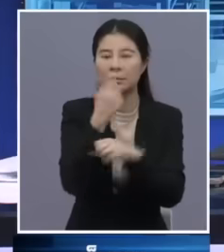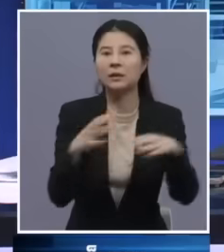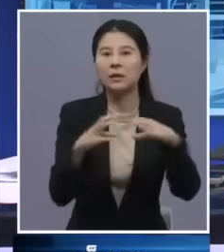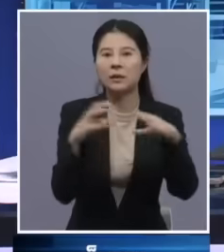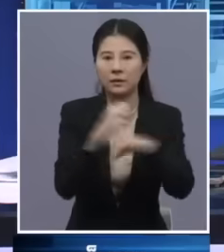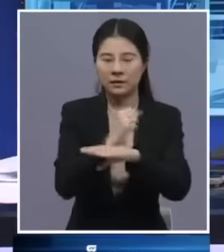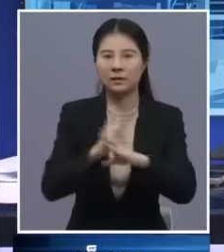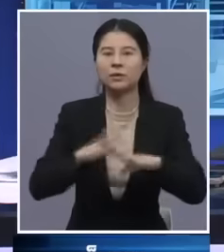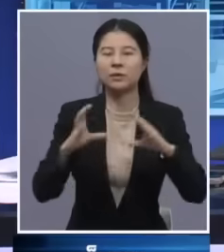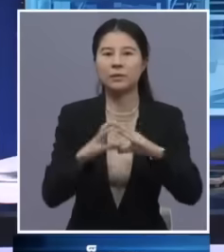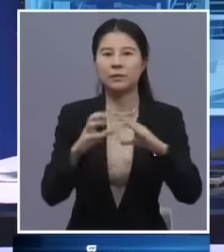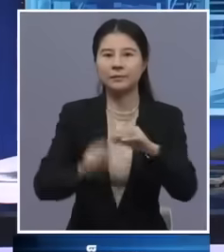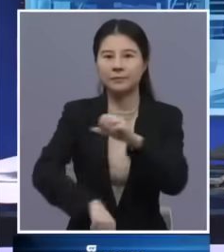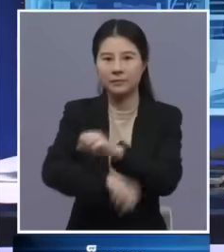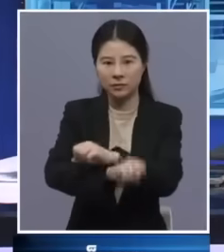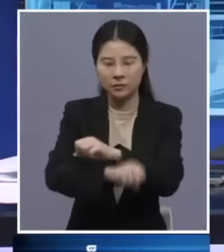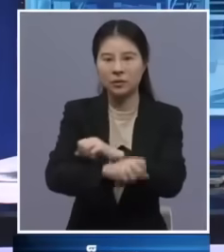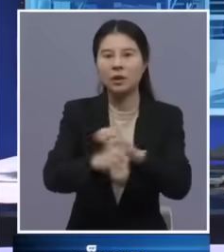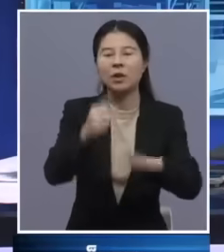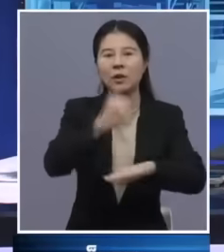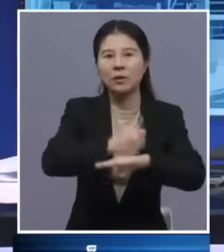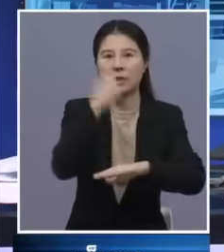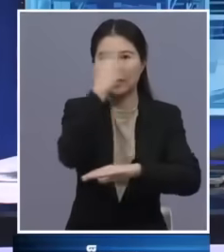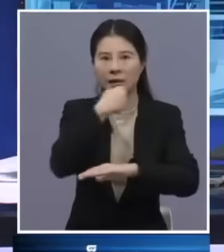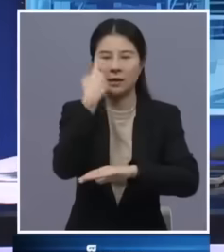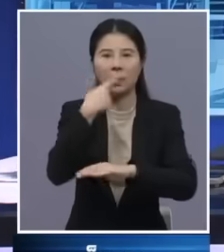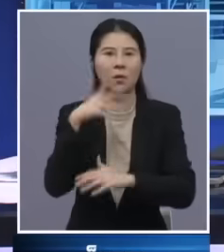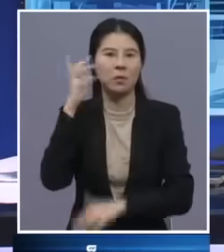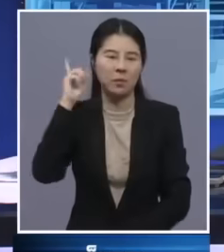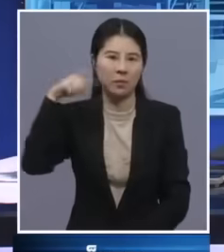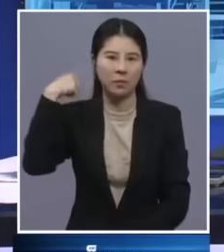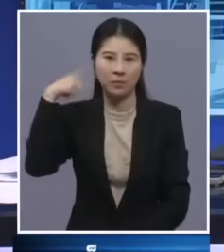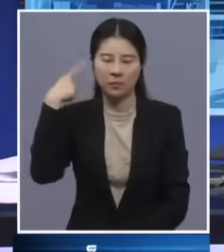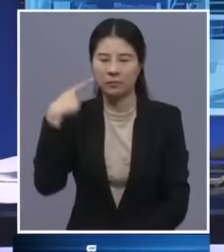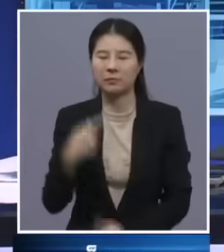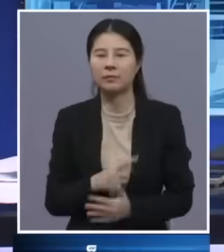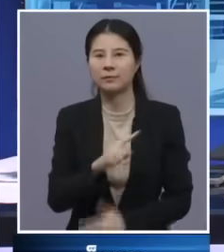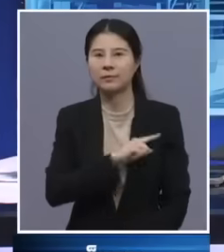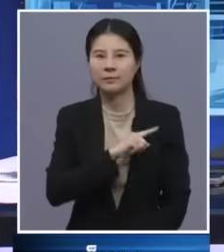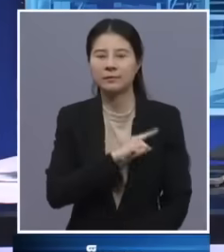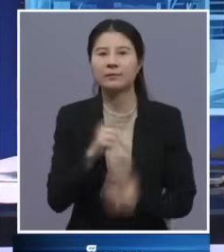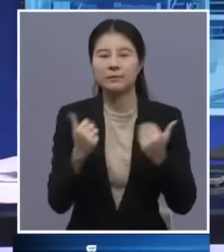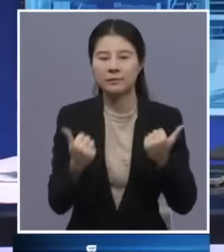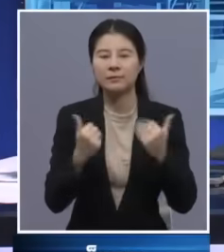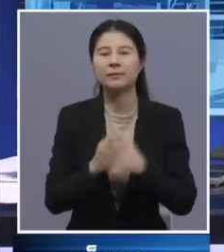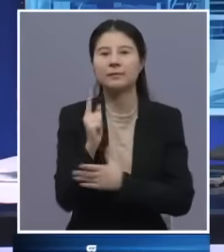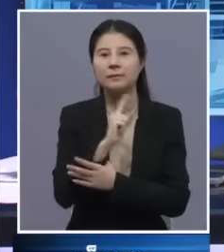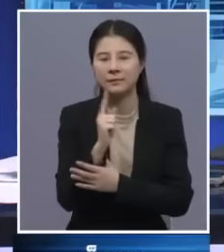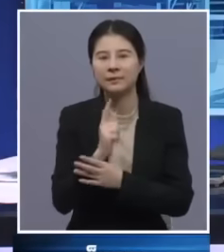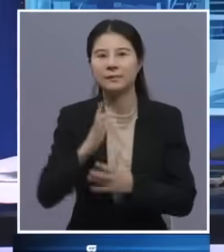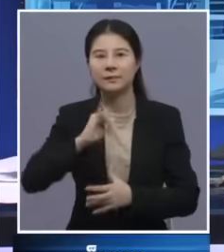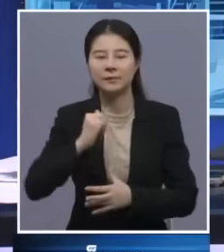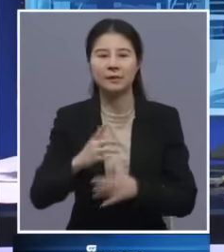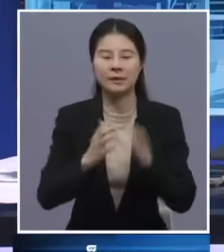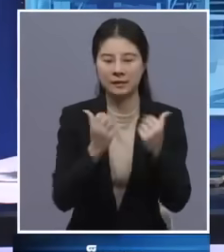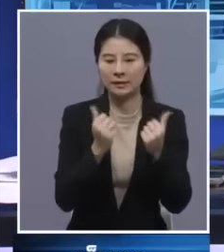บอลตอนนี้ล้วนแล้วแต่เป็นผู้หญิง ครับเป็นเวทีผู้หญิง ใช่เป็นเวทีของผู้หญิงหลายคนเนี่ยกำลังอยู่ระหว่างที่จะมีการชิง